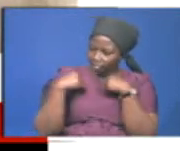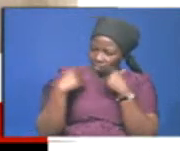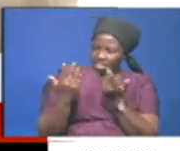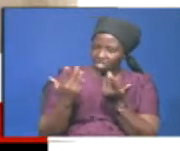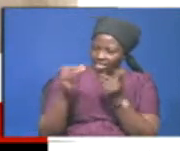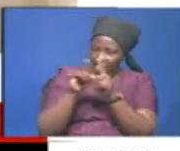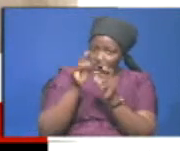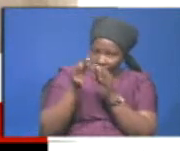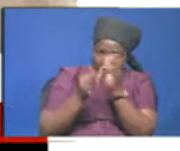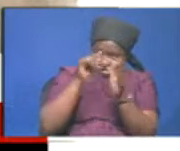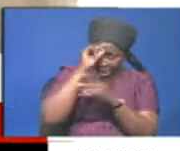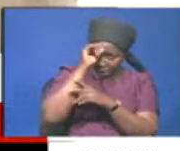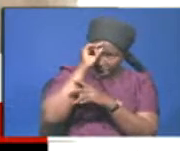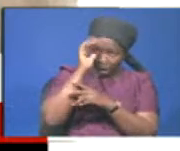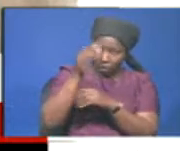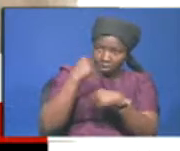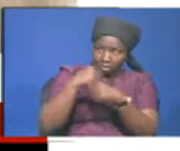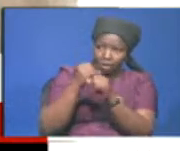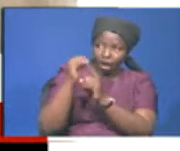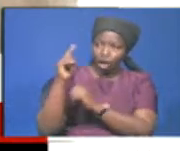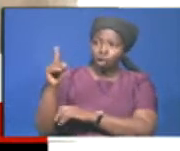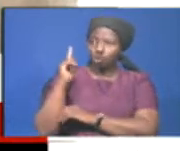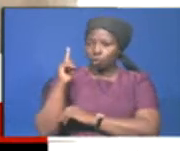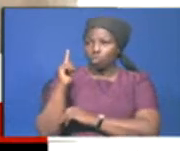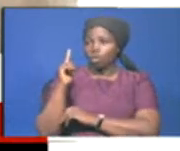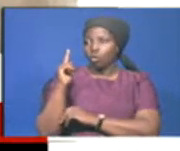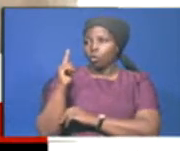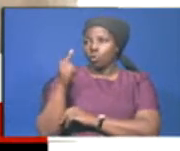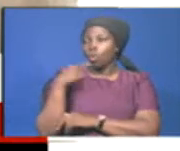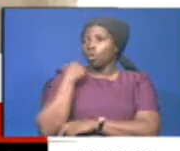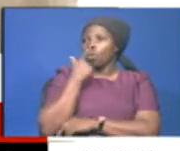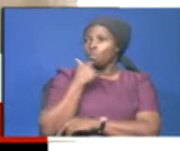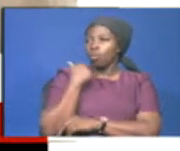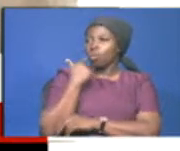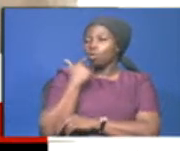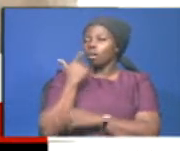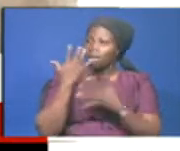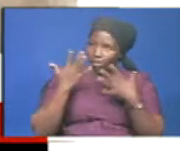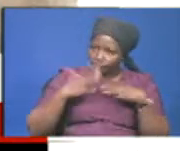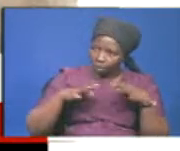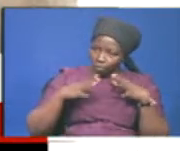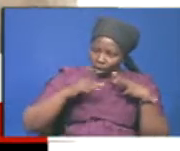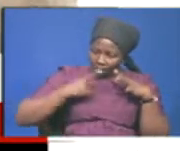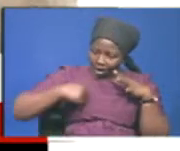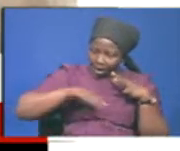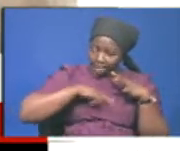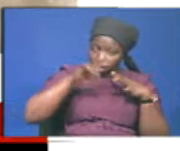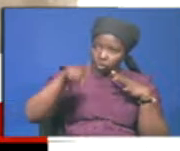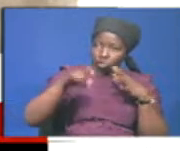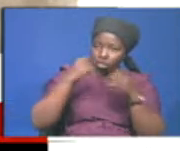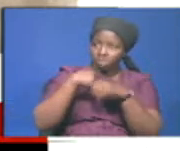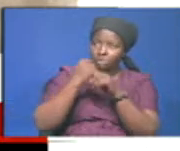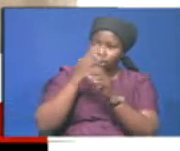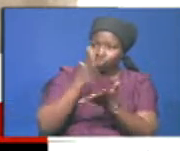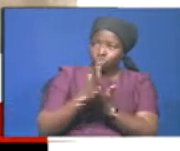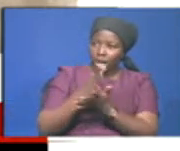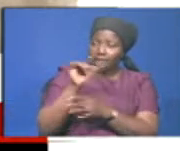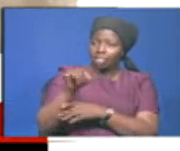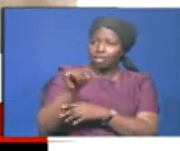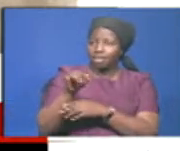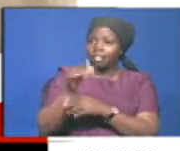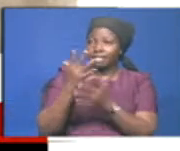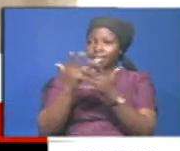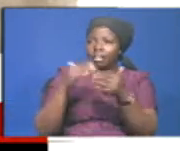serikali itaweka sheria, ni nani, ni sisi tunafaa kuhakikisha kuwa hii mambo